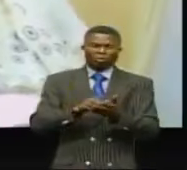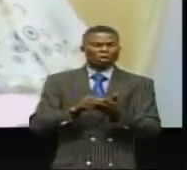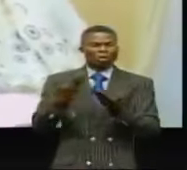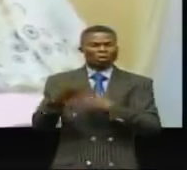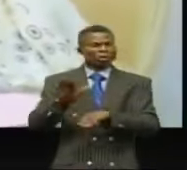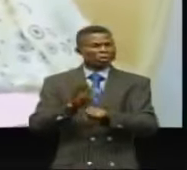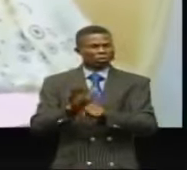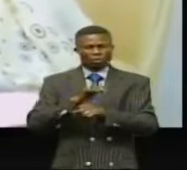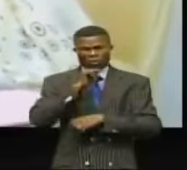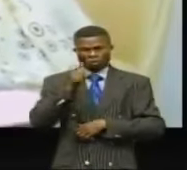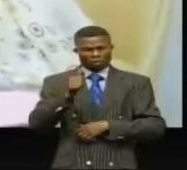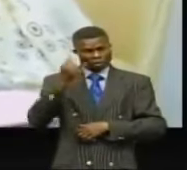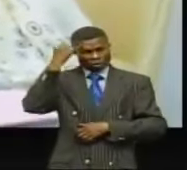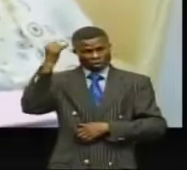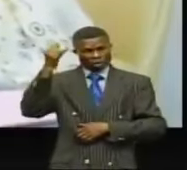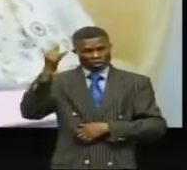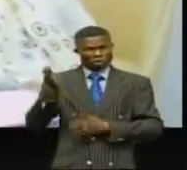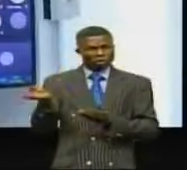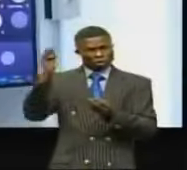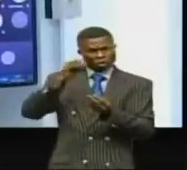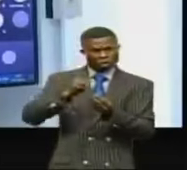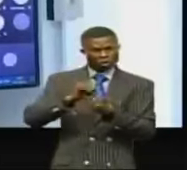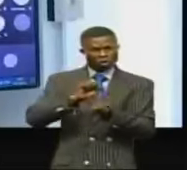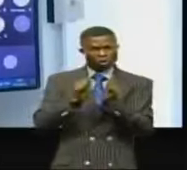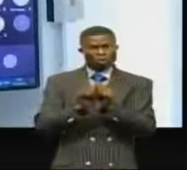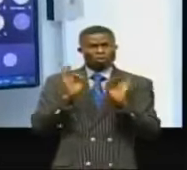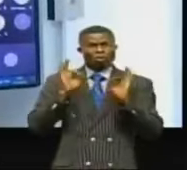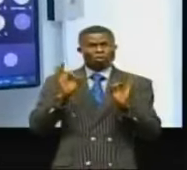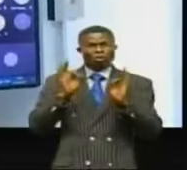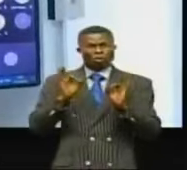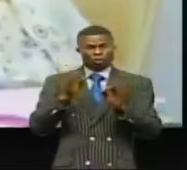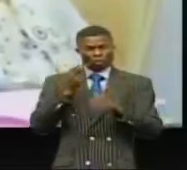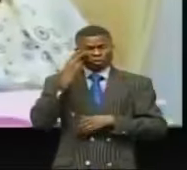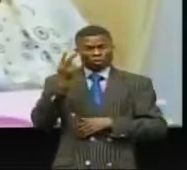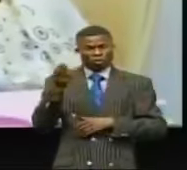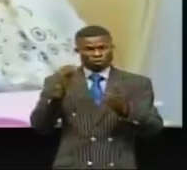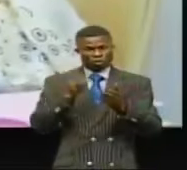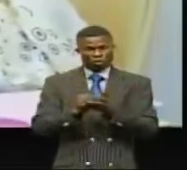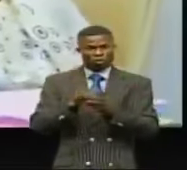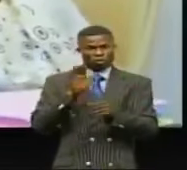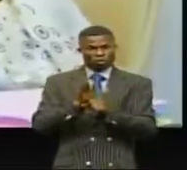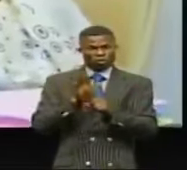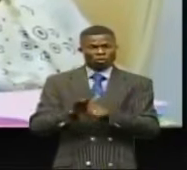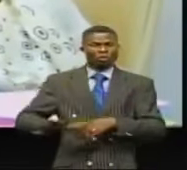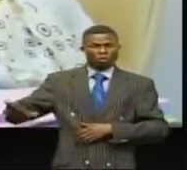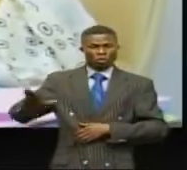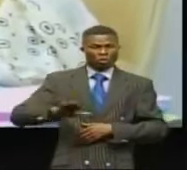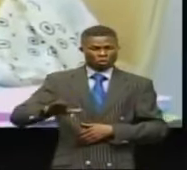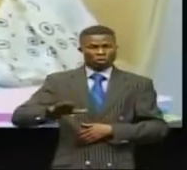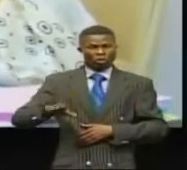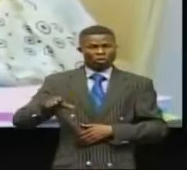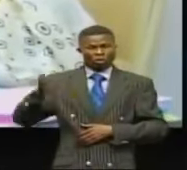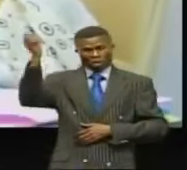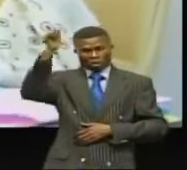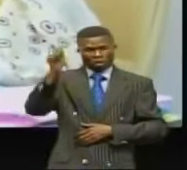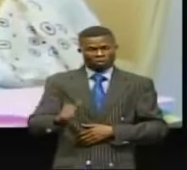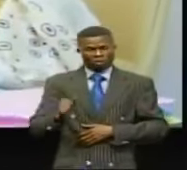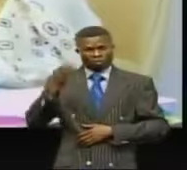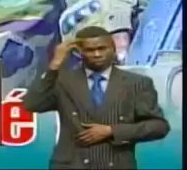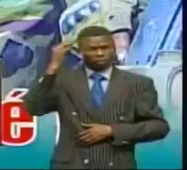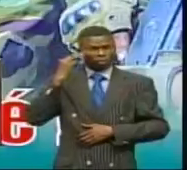La tendance à l'augmentation du nombre de nouveaux cas s'observe également dans la plupart des pays de la sous-région. Le ministre de